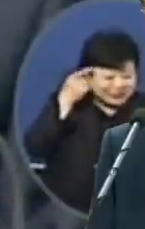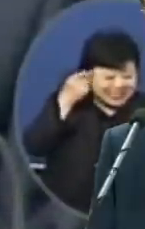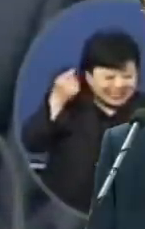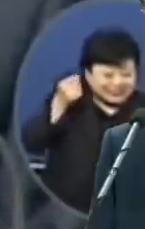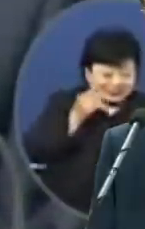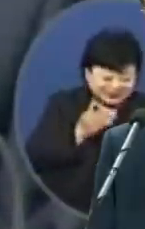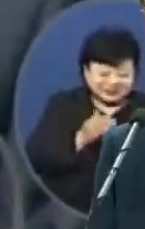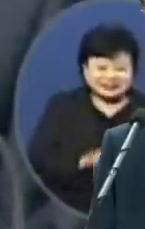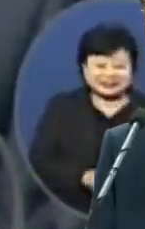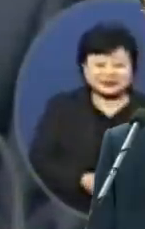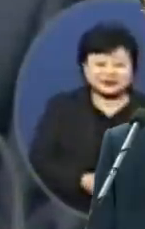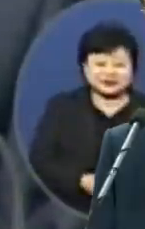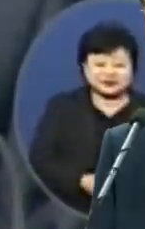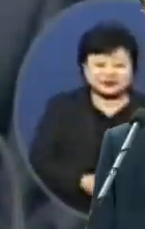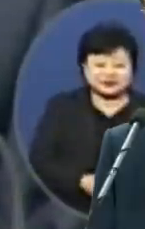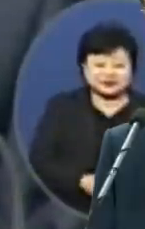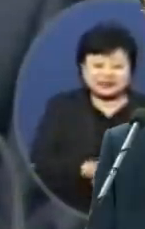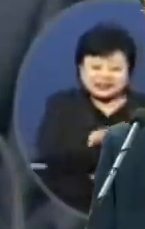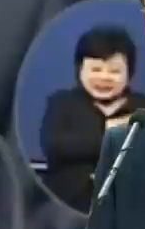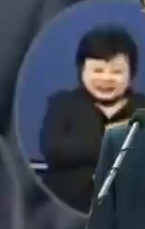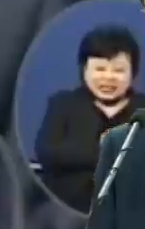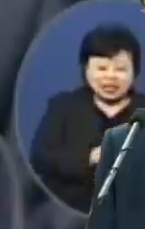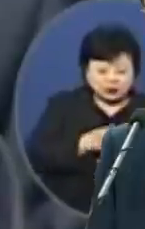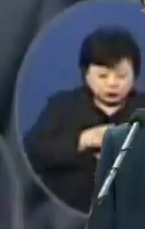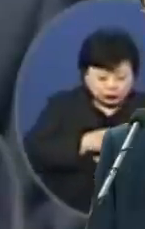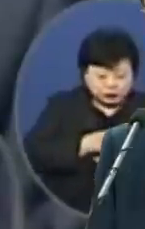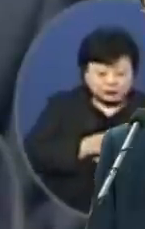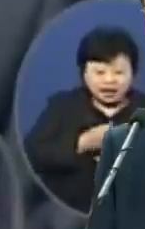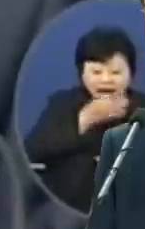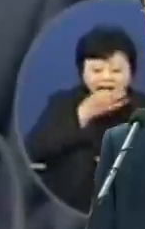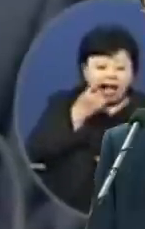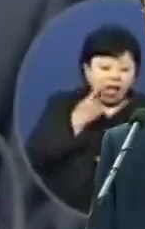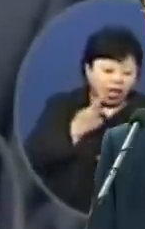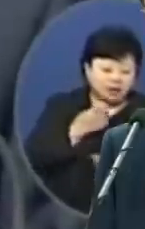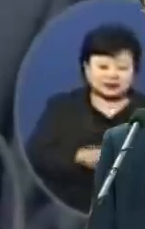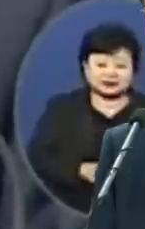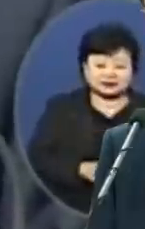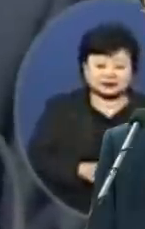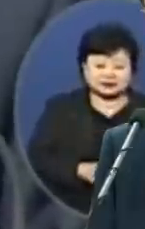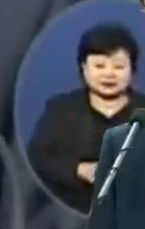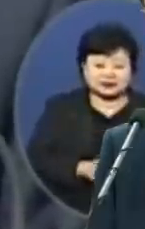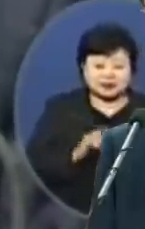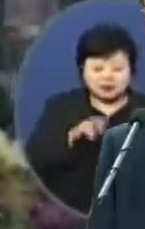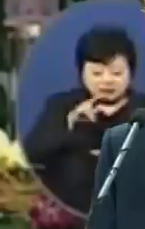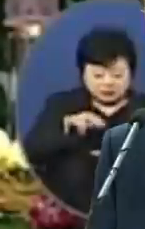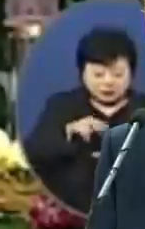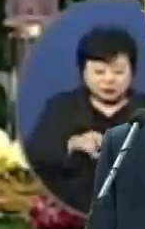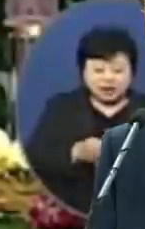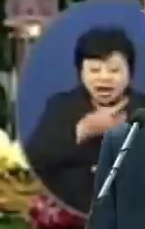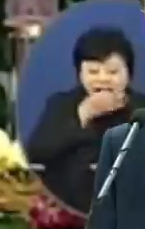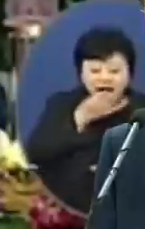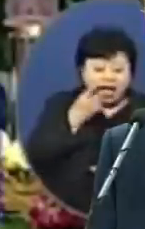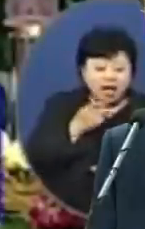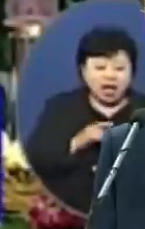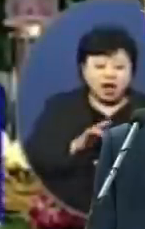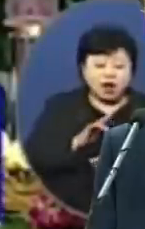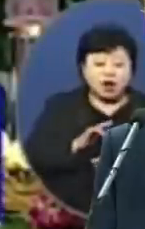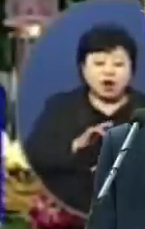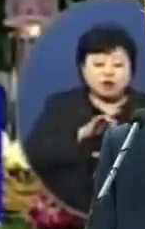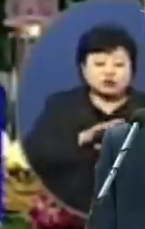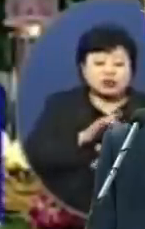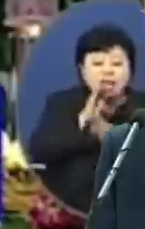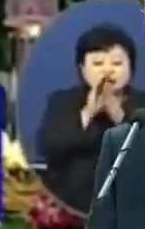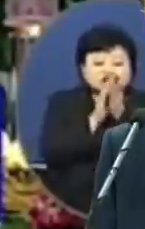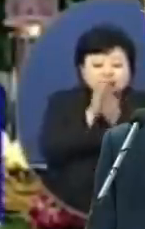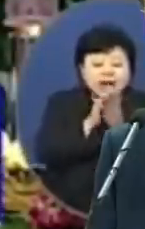것이 좋습니다. 가장 경계해야 될 점이 탐심과 욕심인 것입니다. 성경에는 탐심은 우상숭배라고 말하고